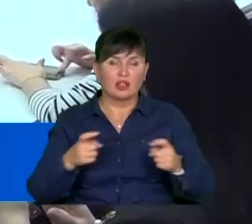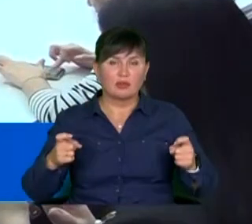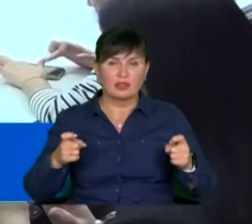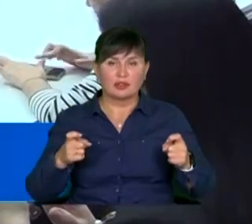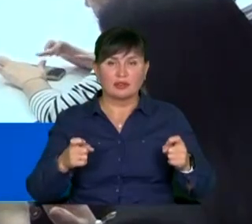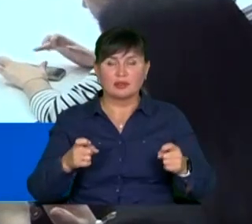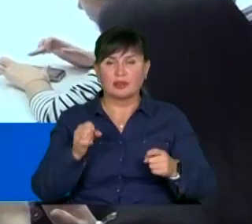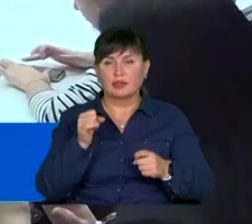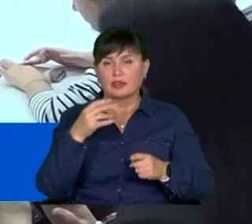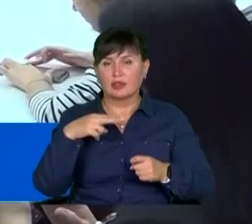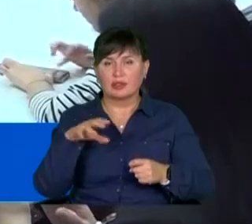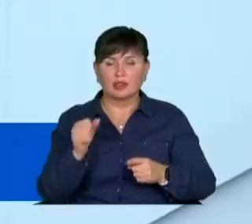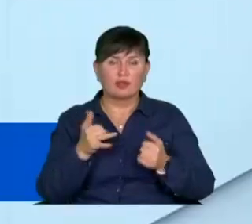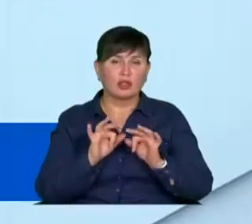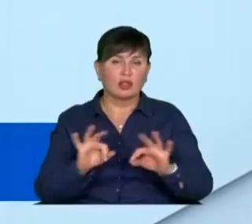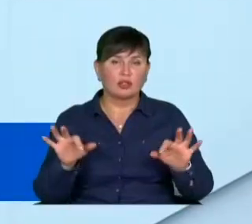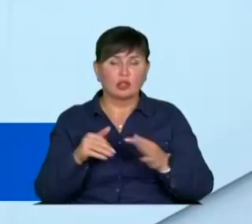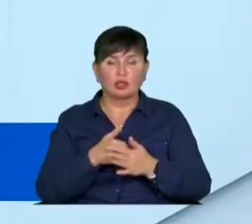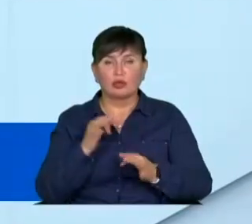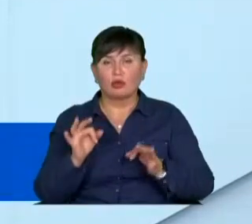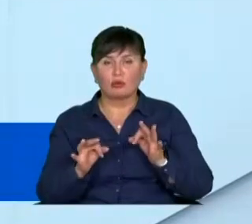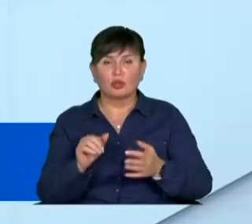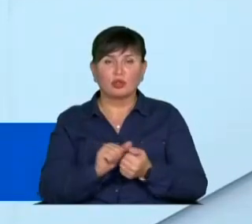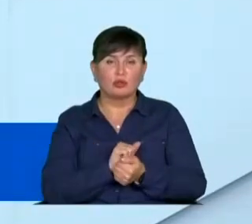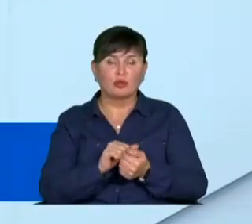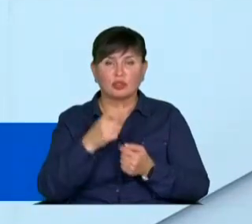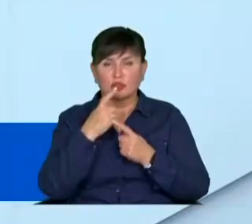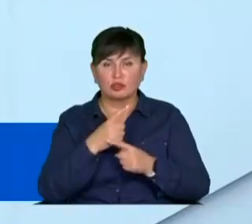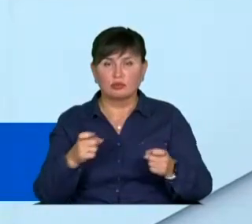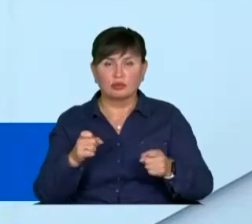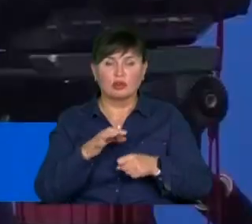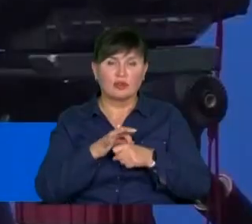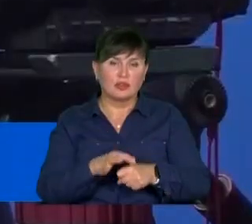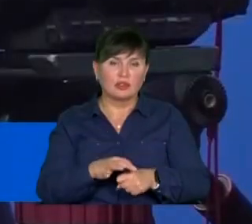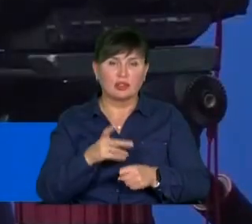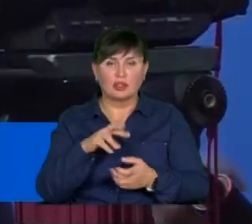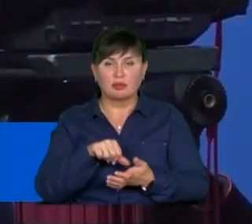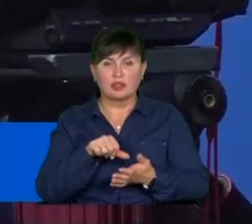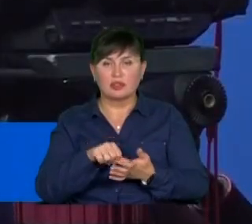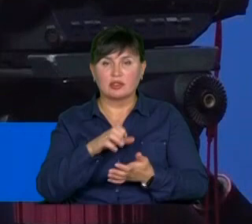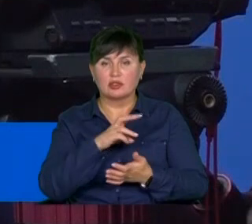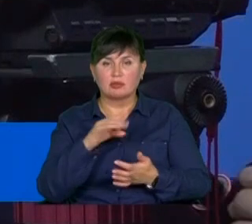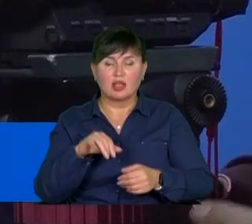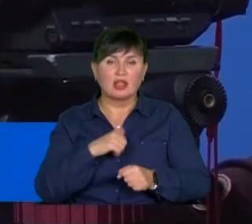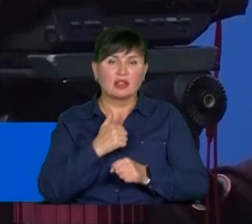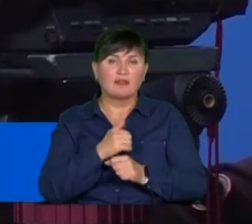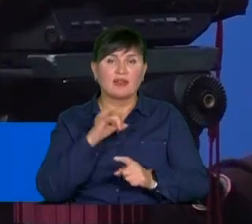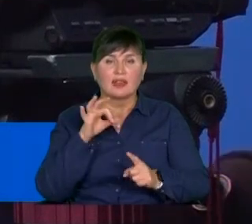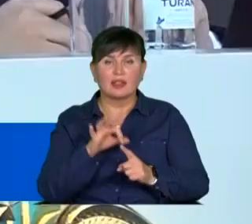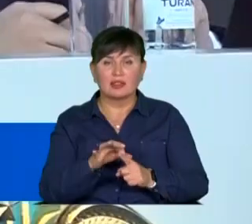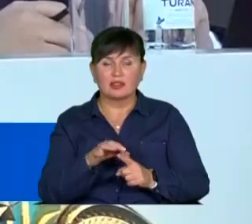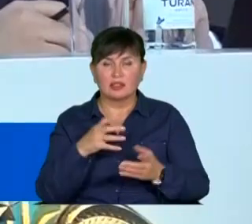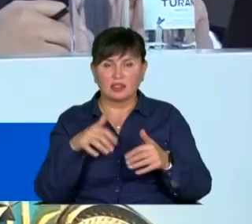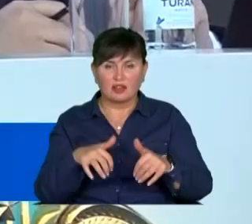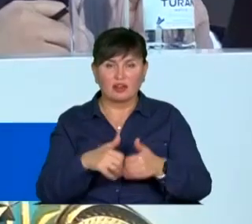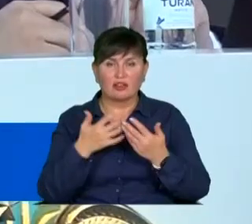Балаева. Сегодня она разъяснила нормы документа и сообщила о введении пресс-карт для представителей СМИ. Основная цель – век